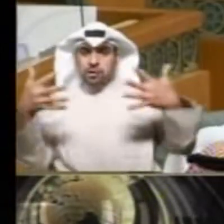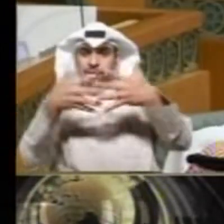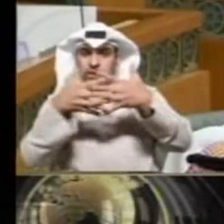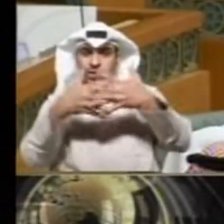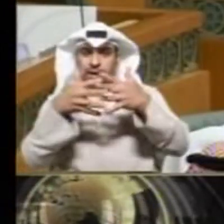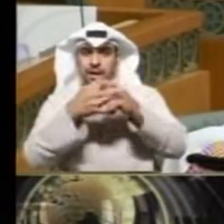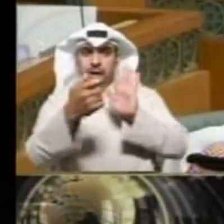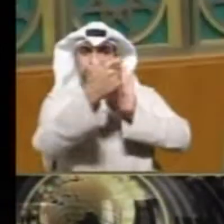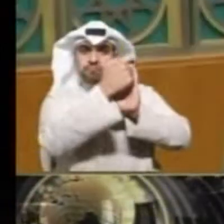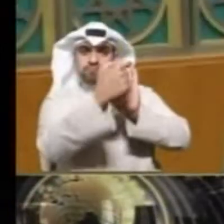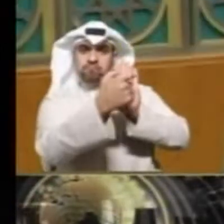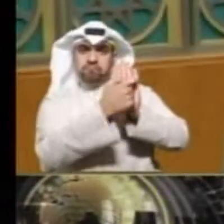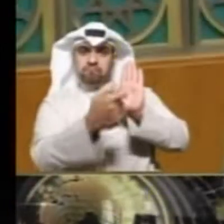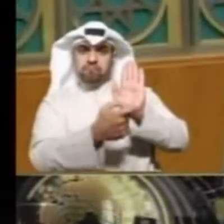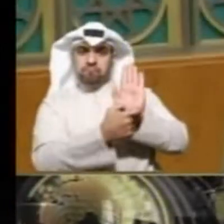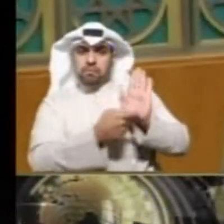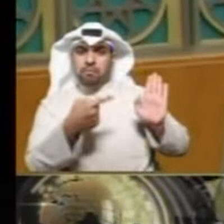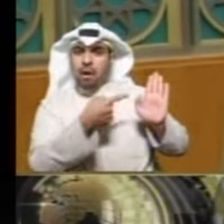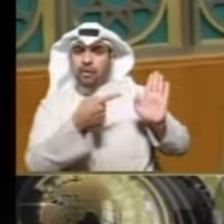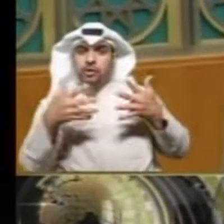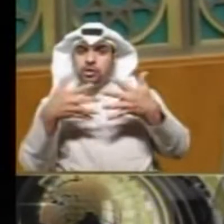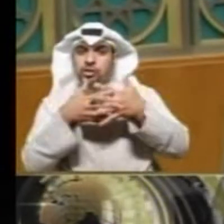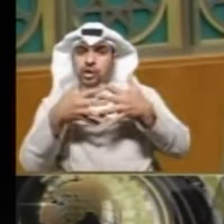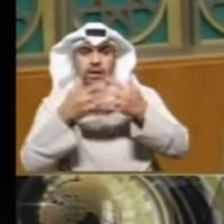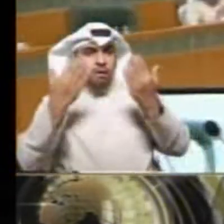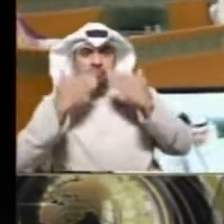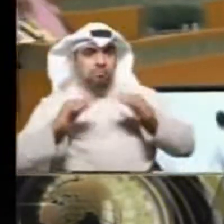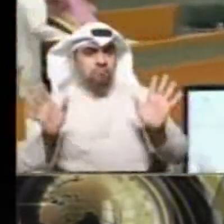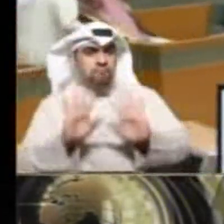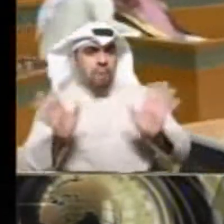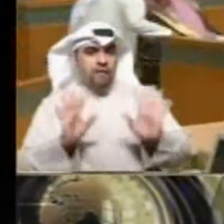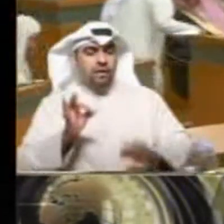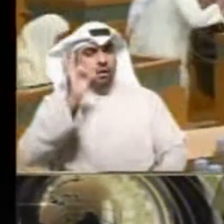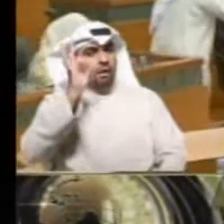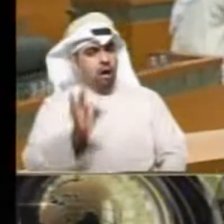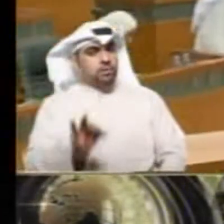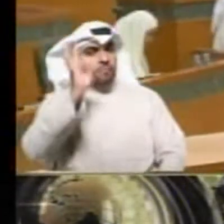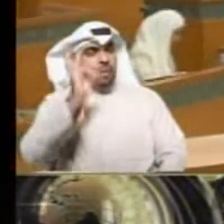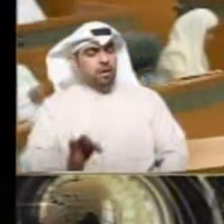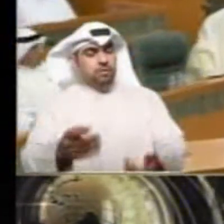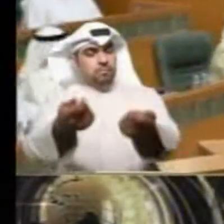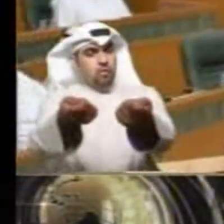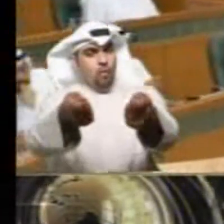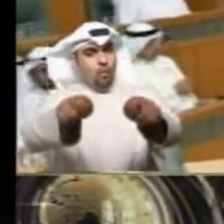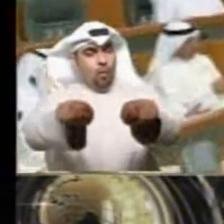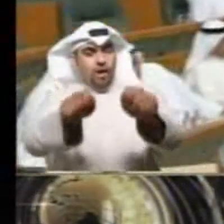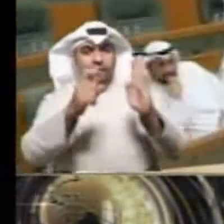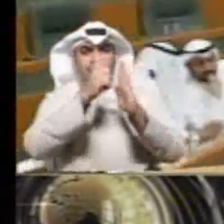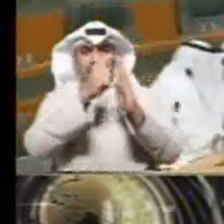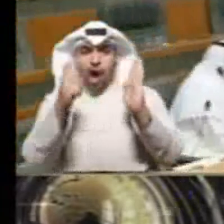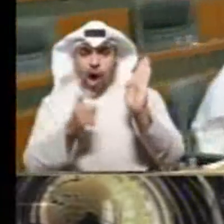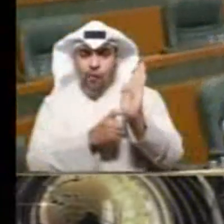المطالبة بمكافأة نهاية الخدمة للعمالة الوطنية أبرز الجوانب الإيجابية التي جاءت في قانون